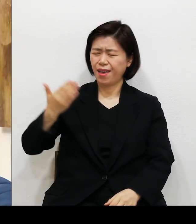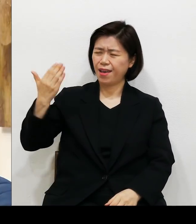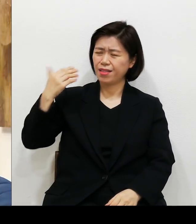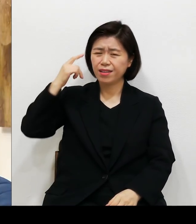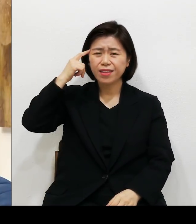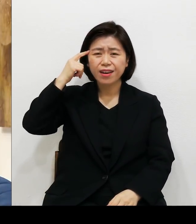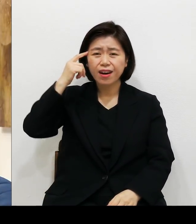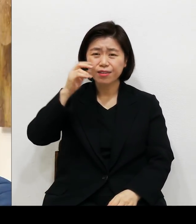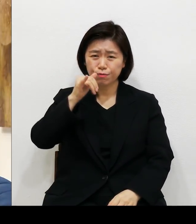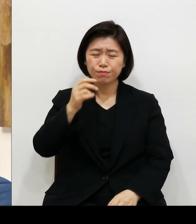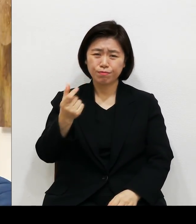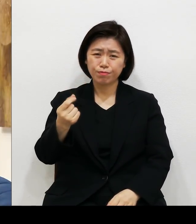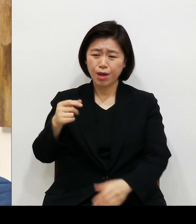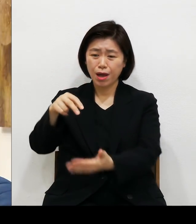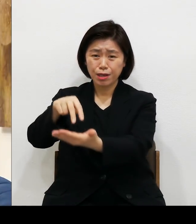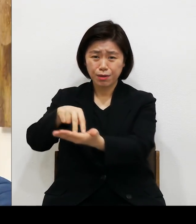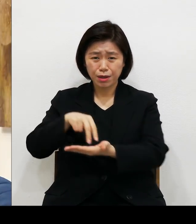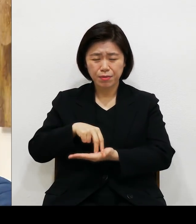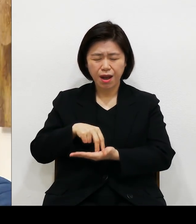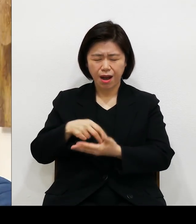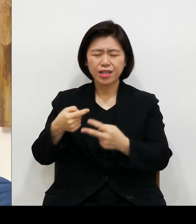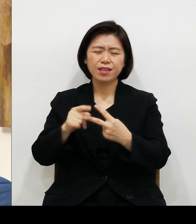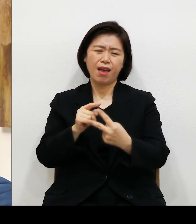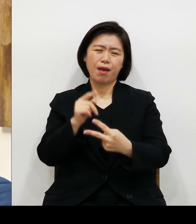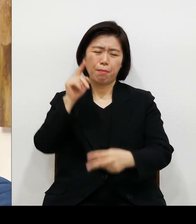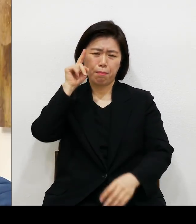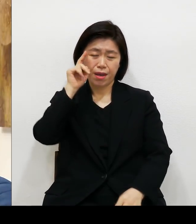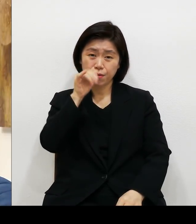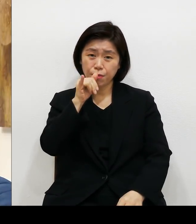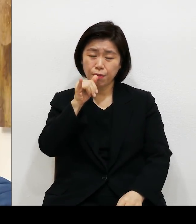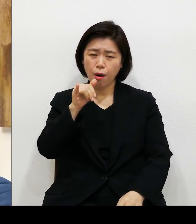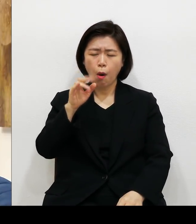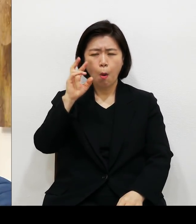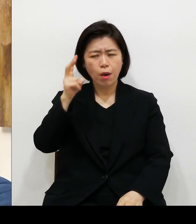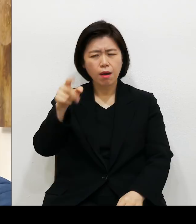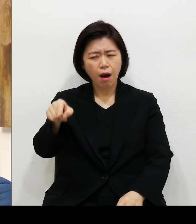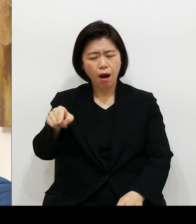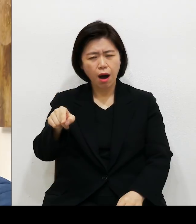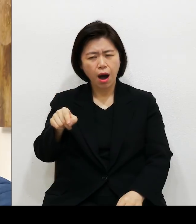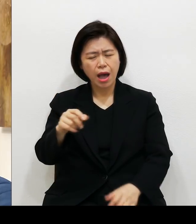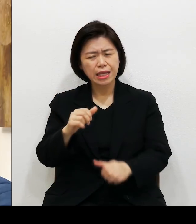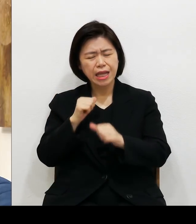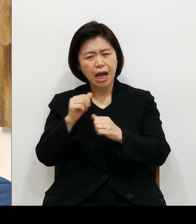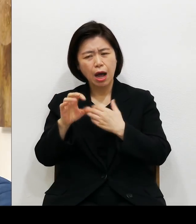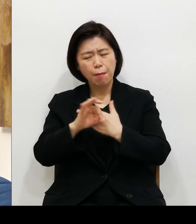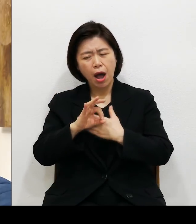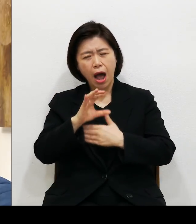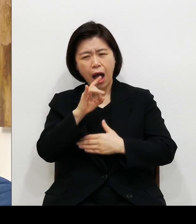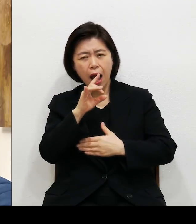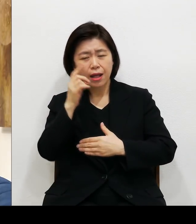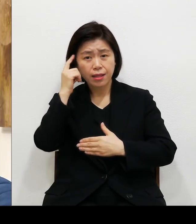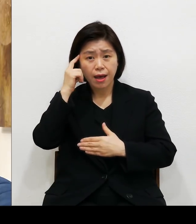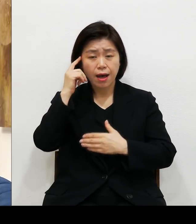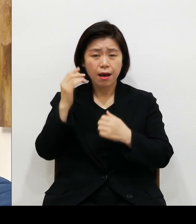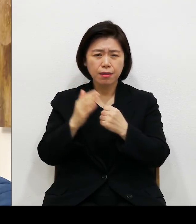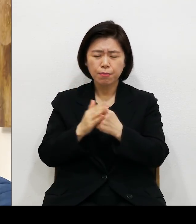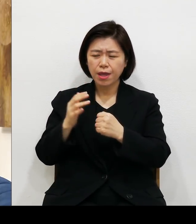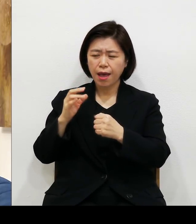막 이 아빠 나 가고 난 다음에 자살할까봐 막 아, 그거 단돌이 하고 그렇죠, 그렇죠. 막 그랬는데